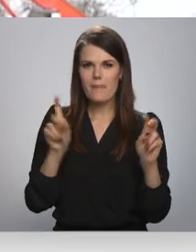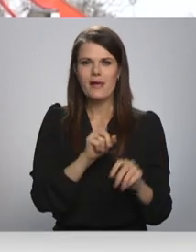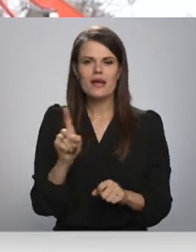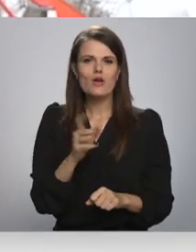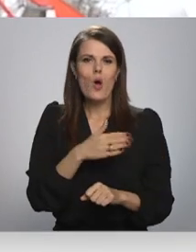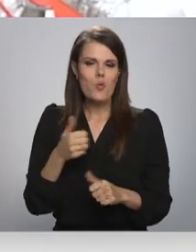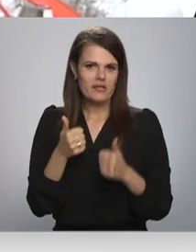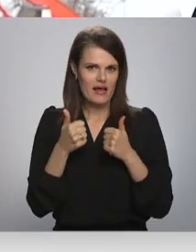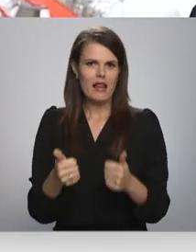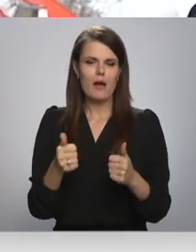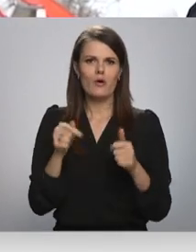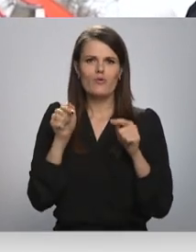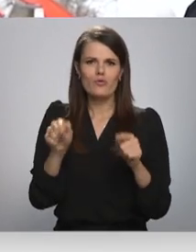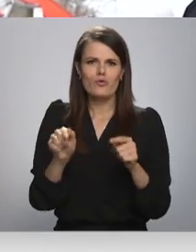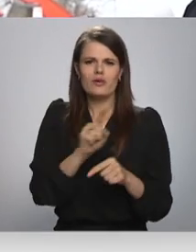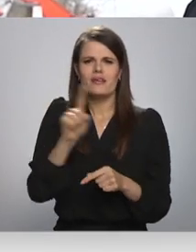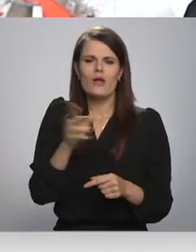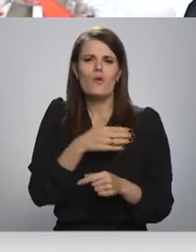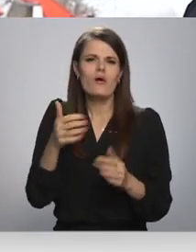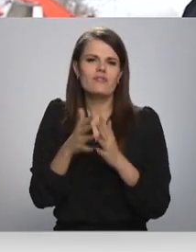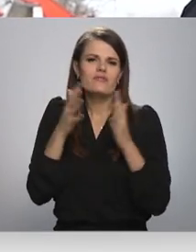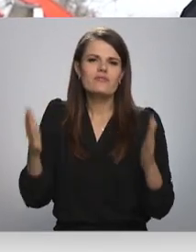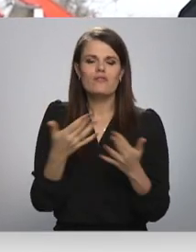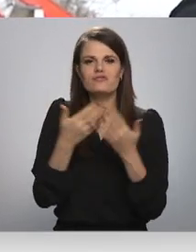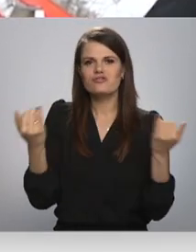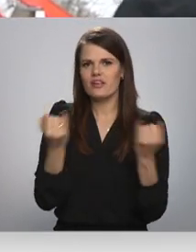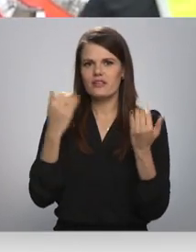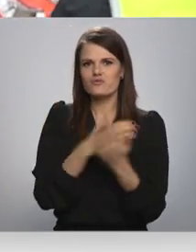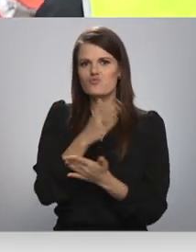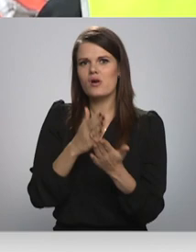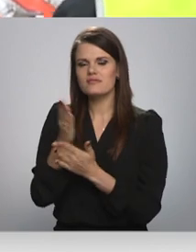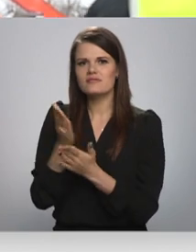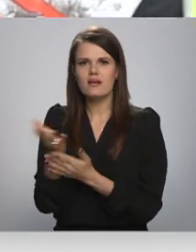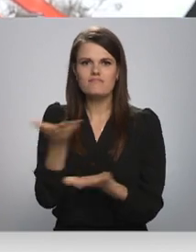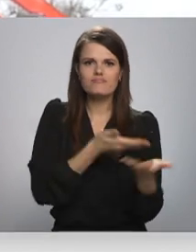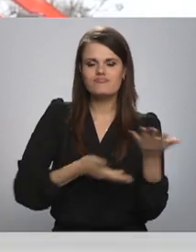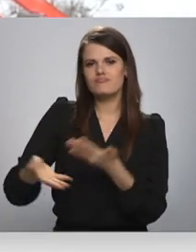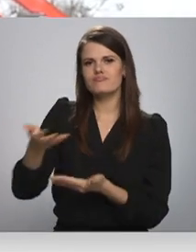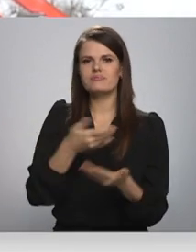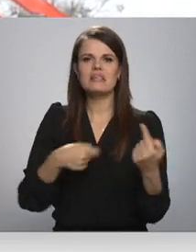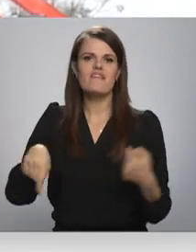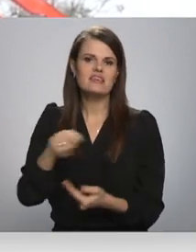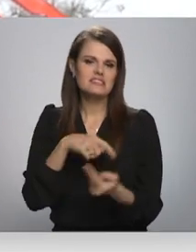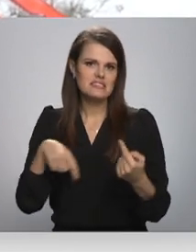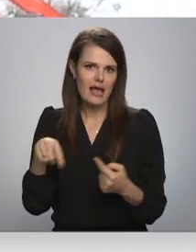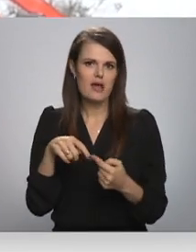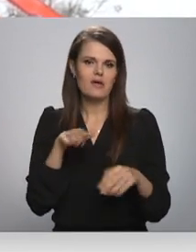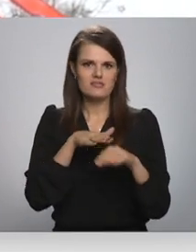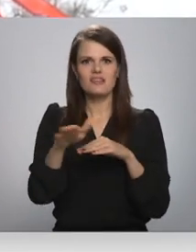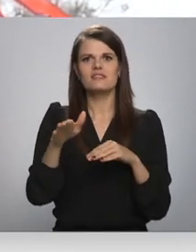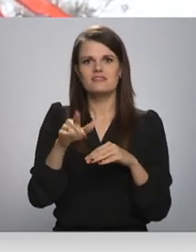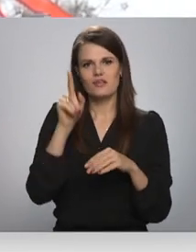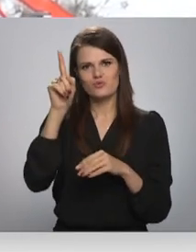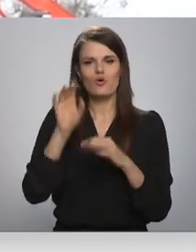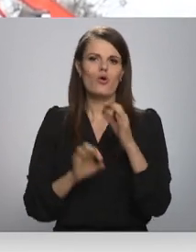ļoti pateicīga, jo viņi sevi iemieso ļoti, ļoti daudz dažādas nozares, kuras sadarbojoties savā starpā sasniedz to